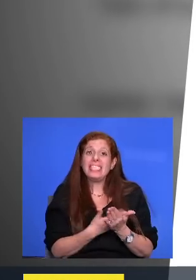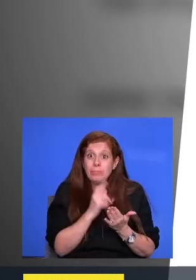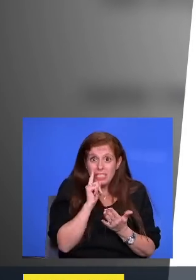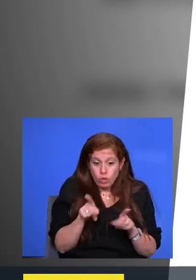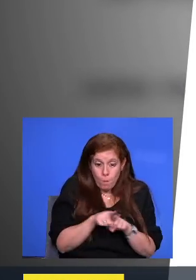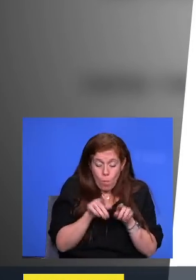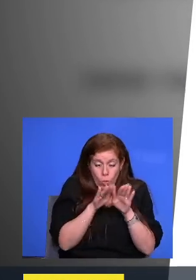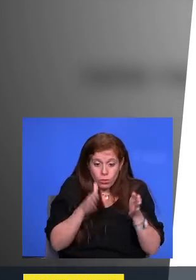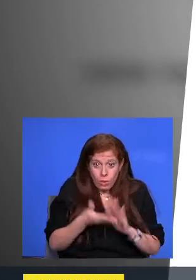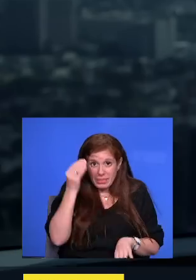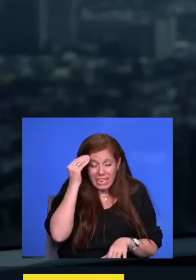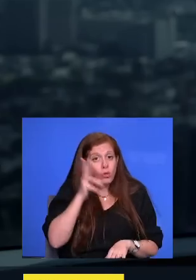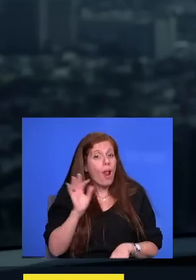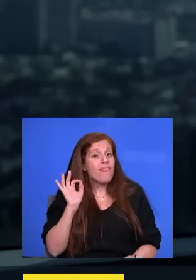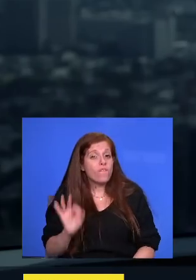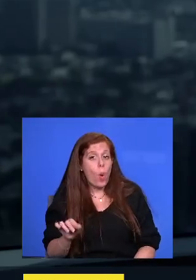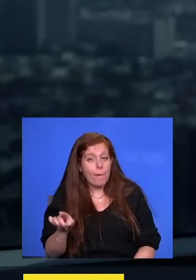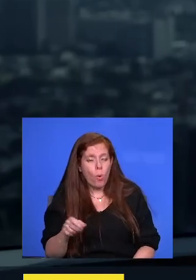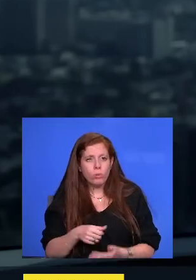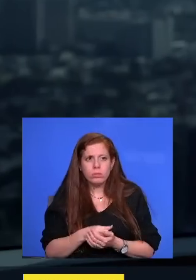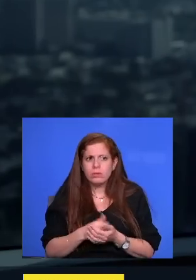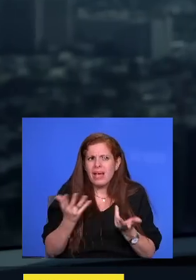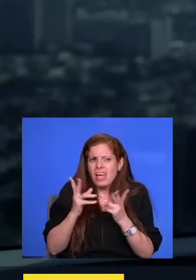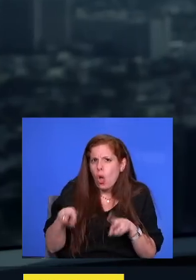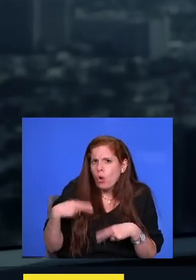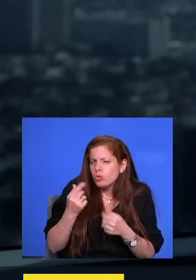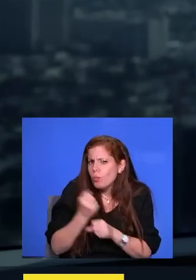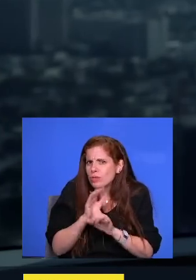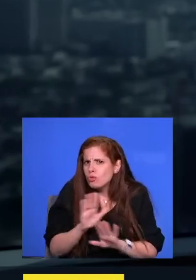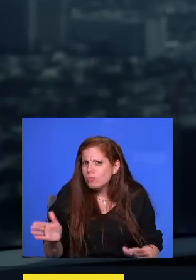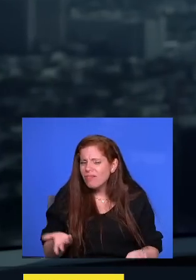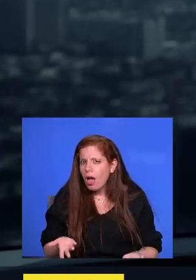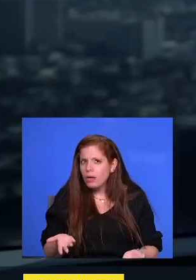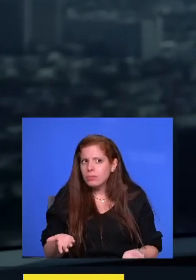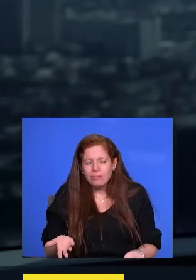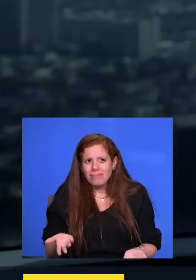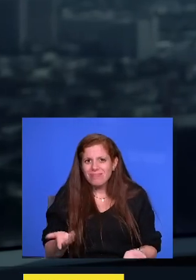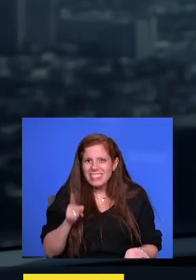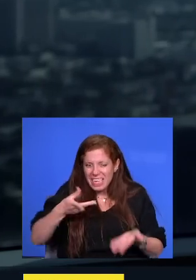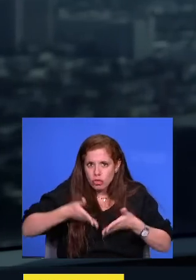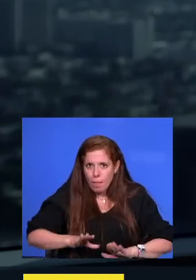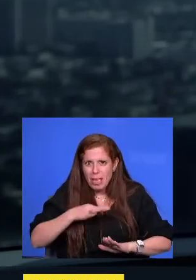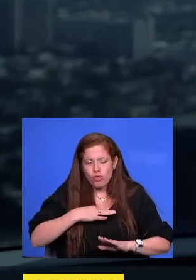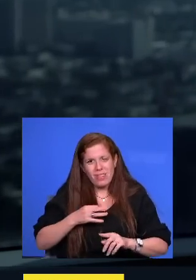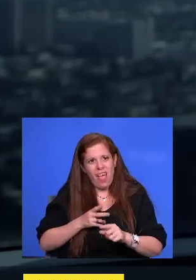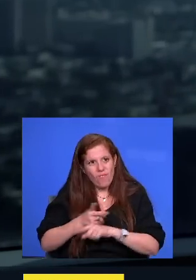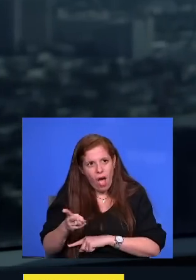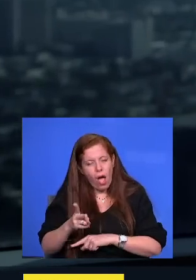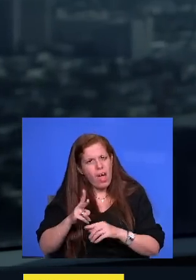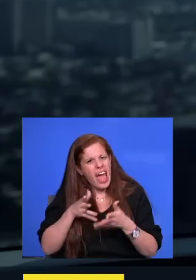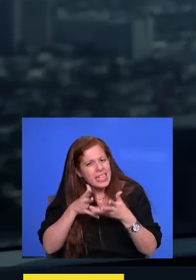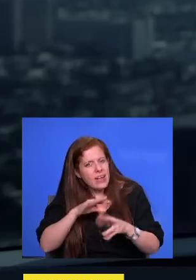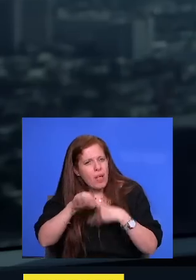המסגרת עשויה לפגוע בו. יכול להיות שהם לא עושים שום דבר עם זה. זה שבן שלי עבר התקפה מינית